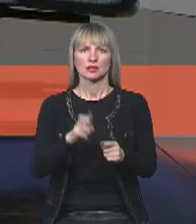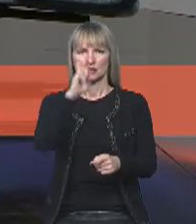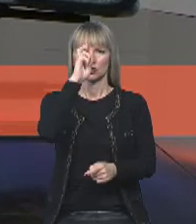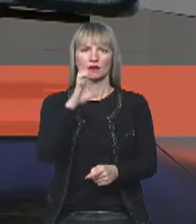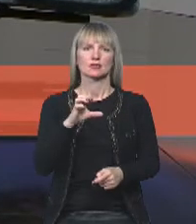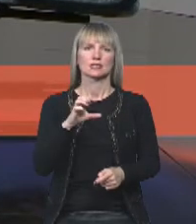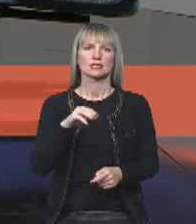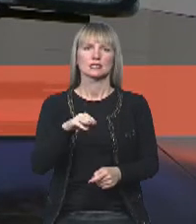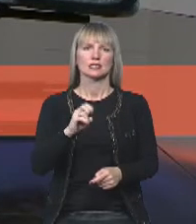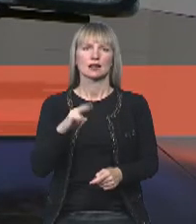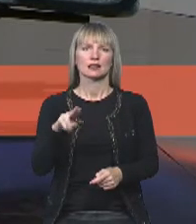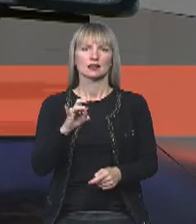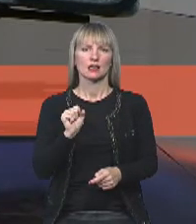Угу.